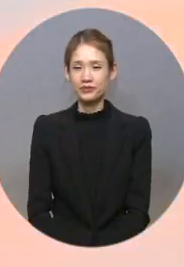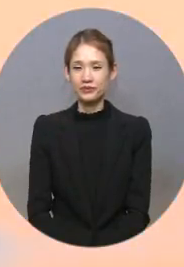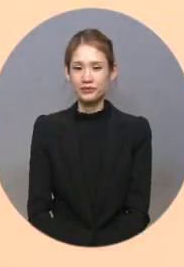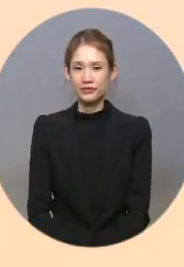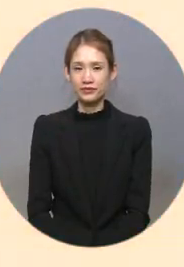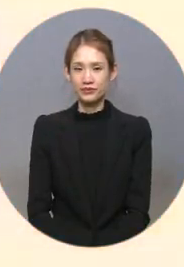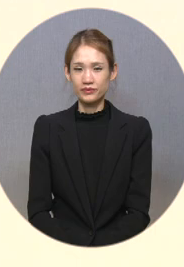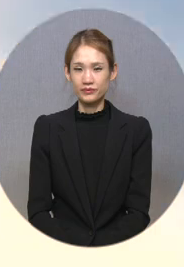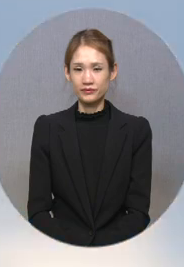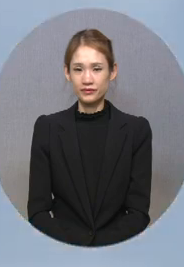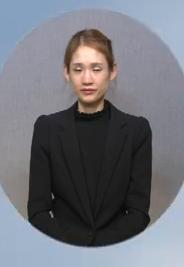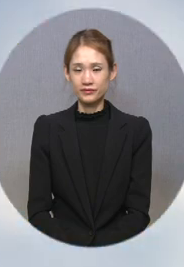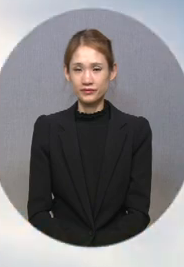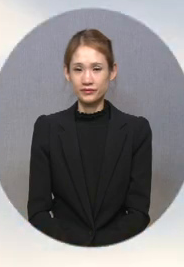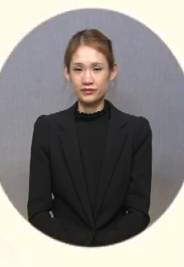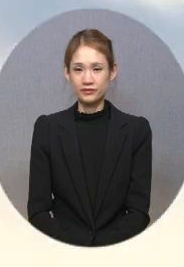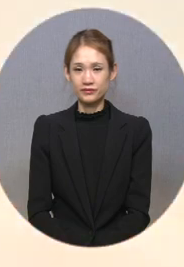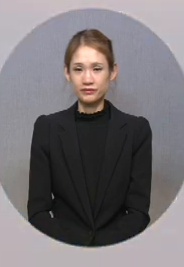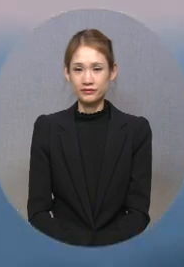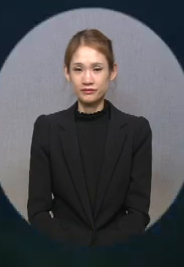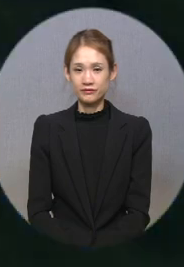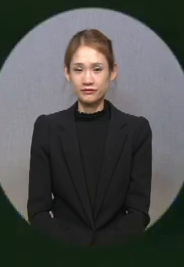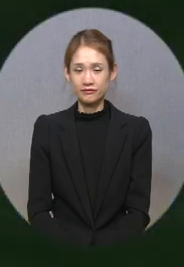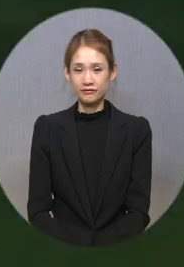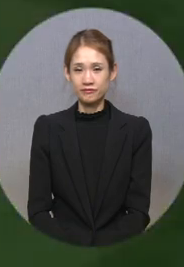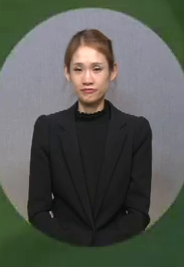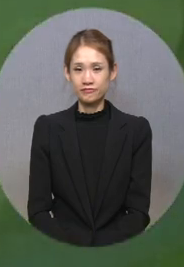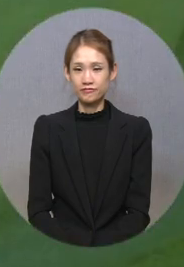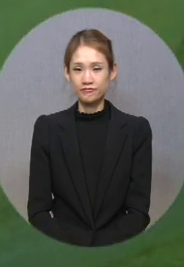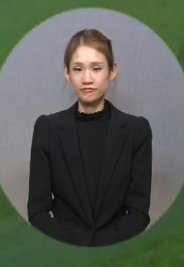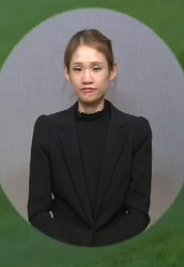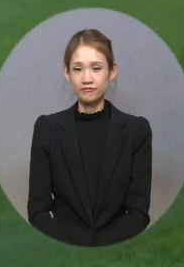콩이 안 보여. 네. 응, 갔어. 잘 갔어.